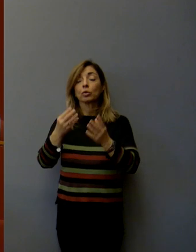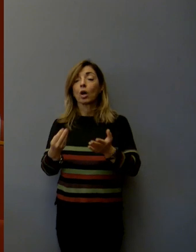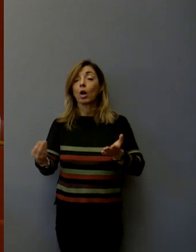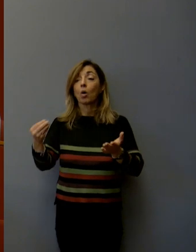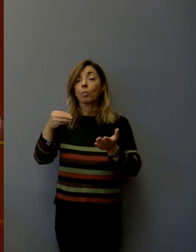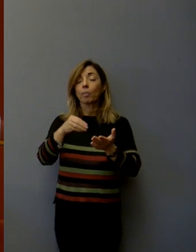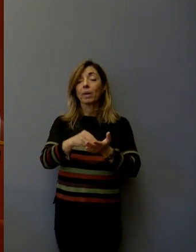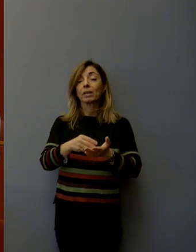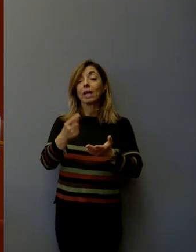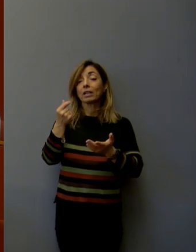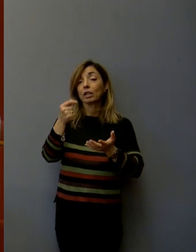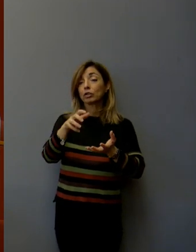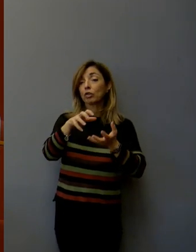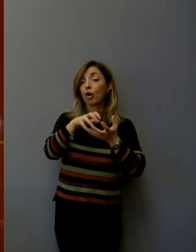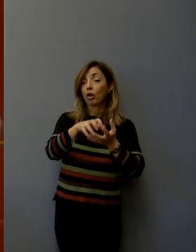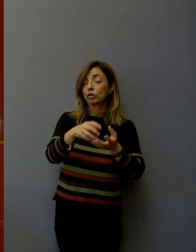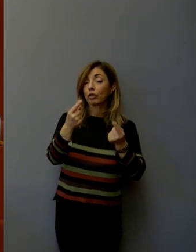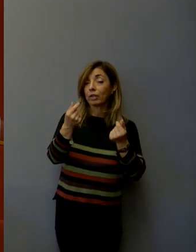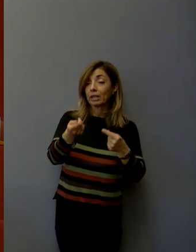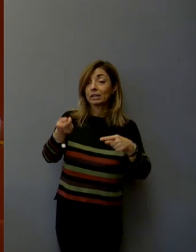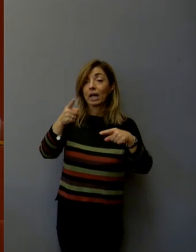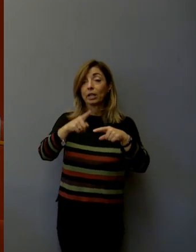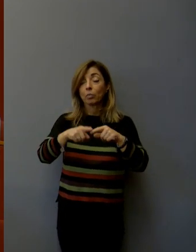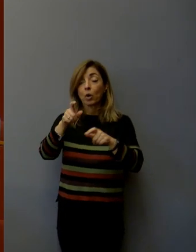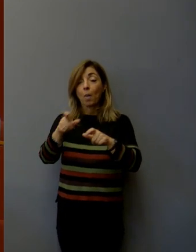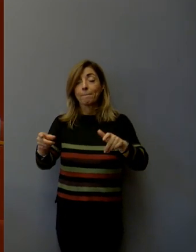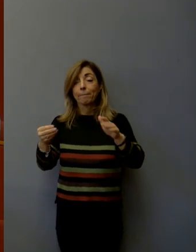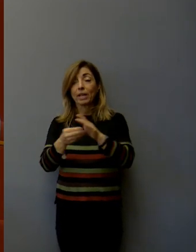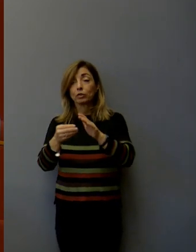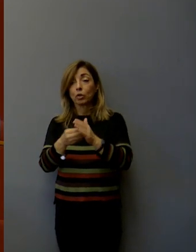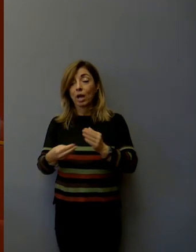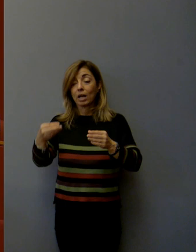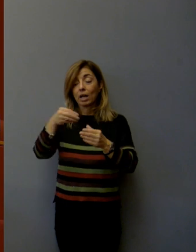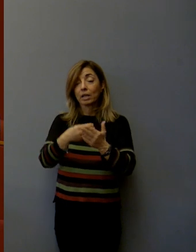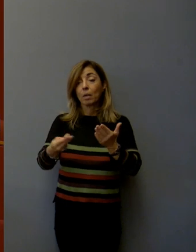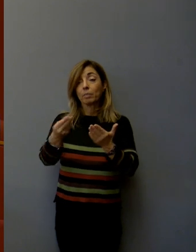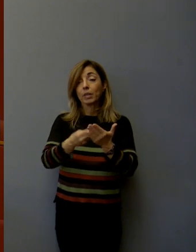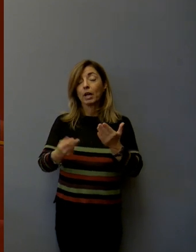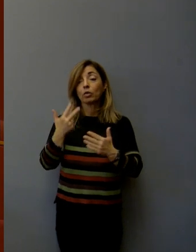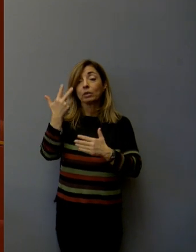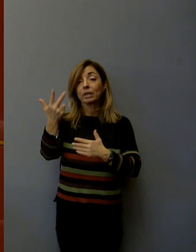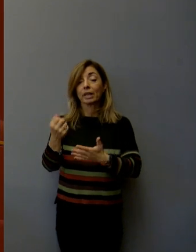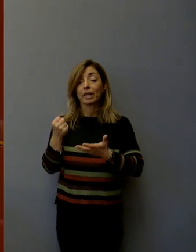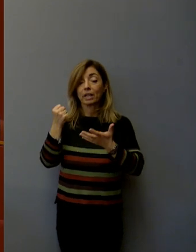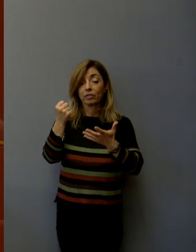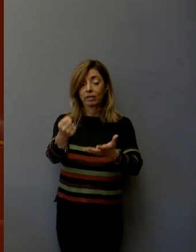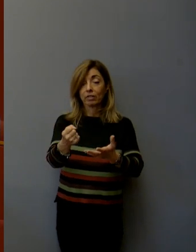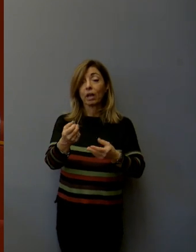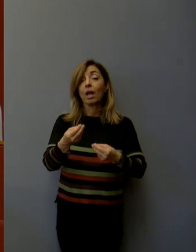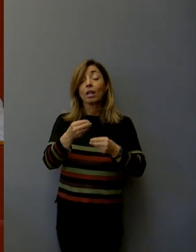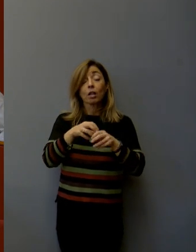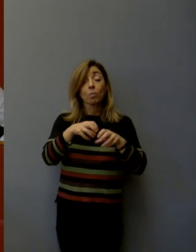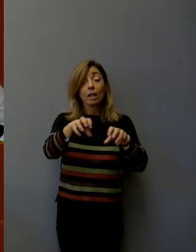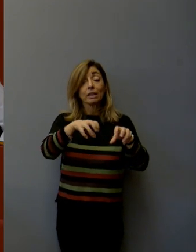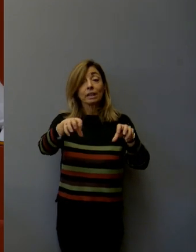di personale dedicate ai cimiteri nel Piano Triennale di investimenti garantendone quella distribuzione degli stessi su tutto il territorio cittadino